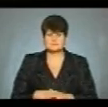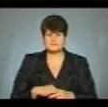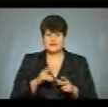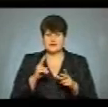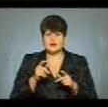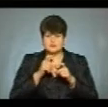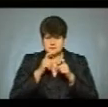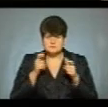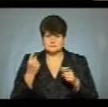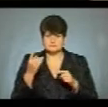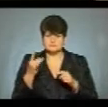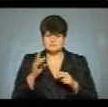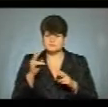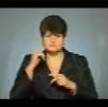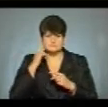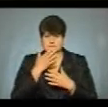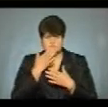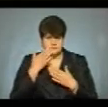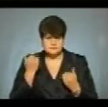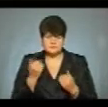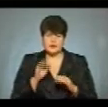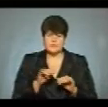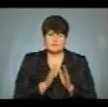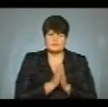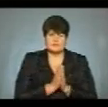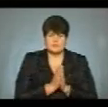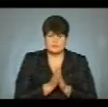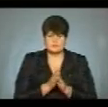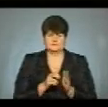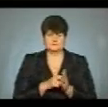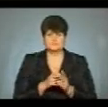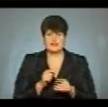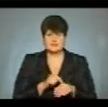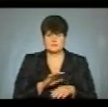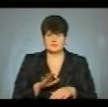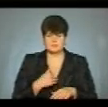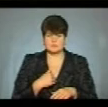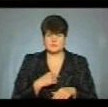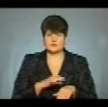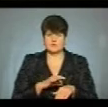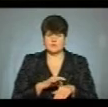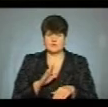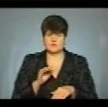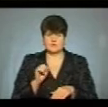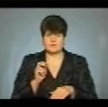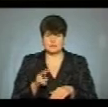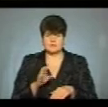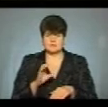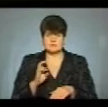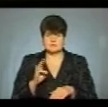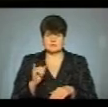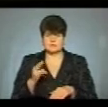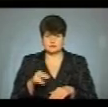не почув. Тоді я просто його просила не чіпати мене, тому що я хвора на вілснід.